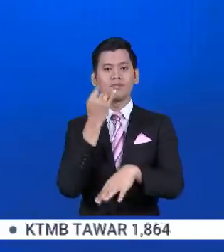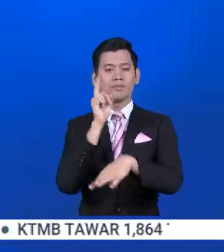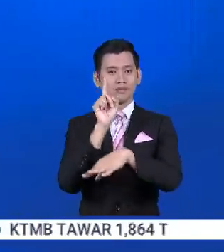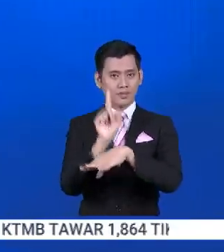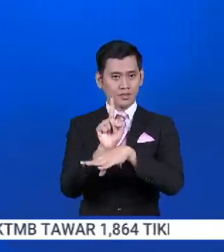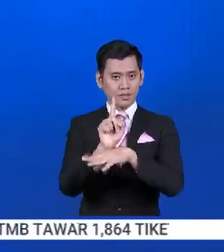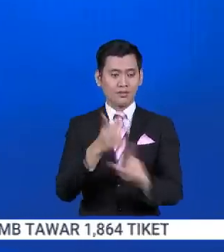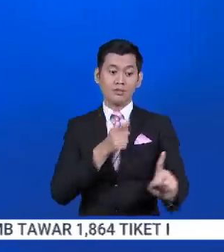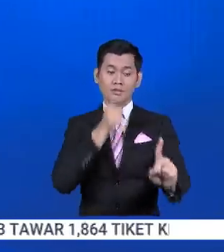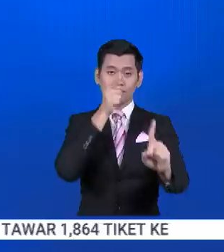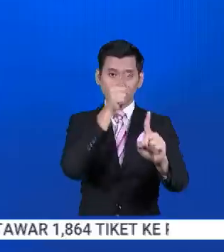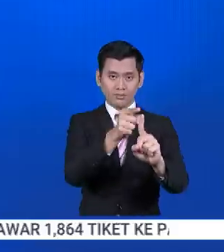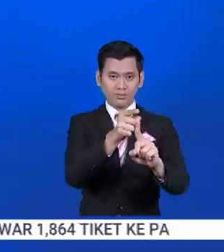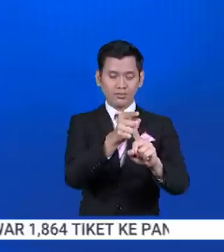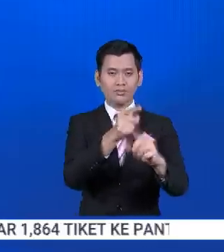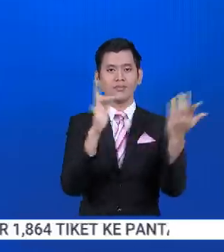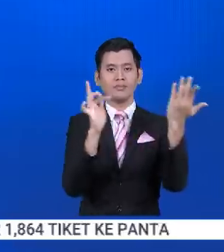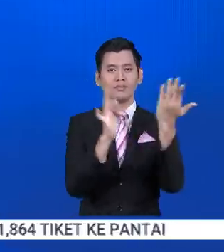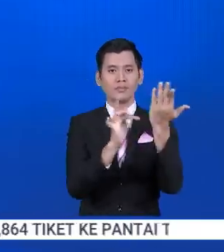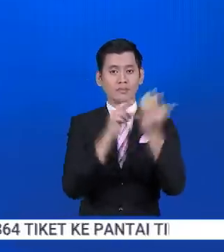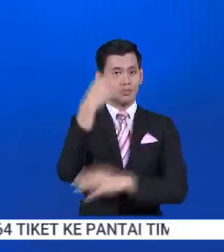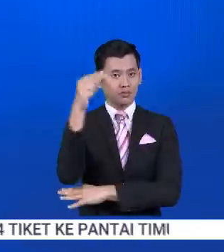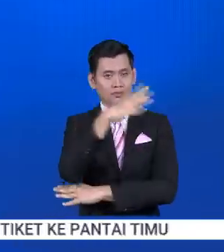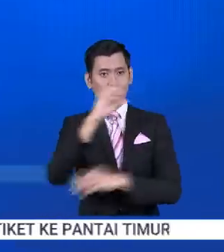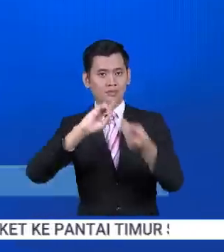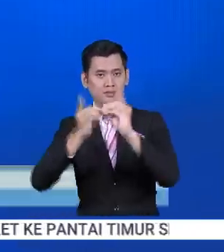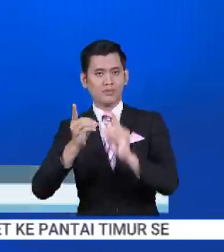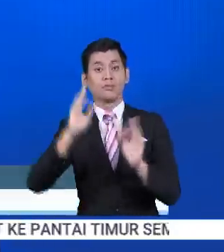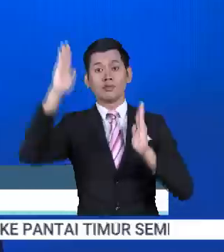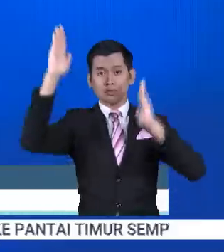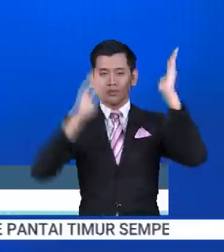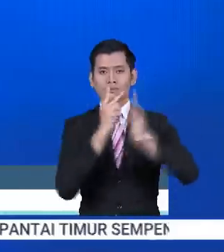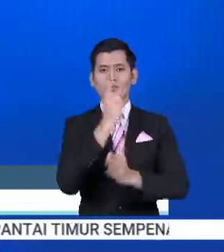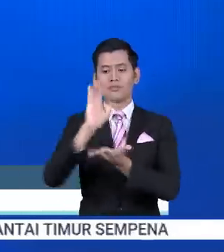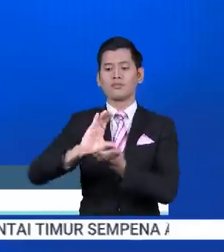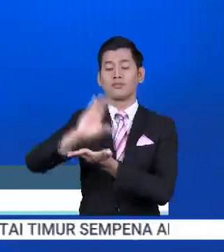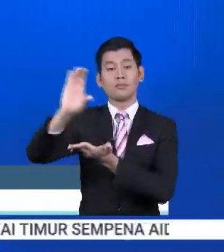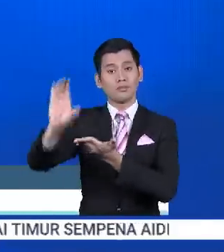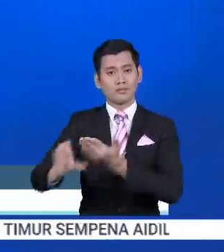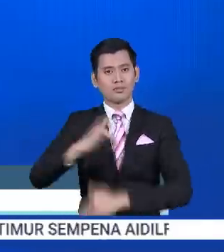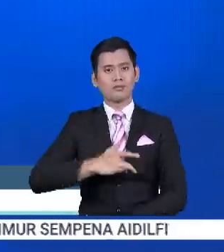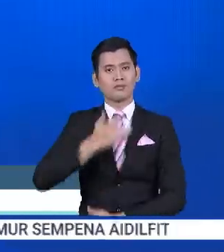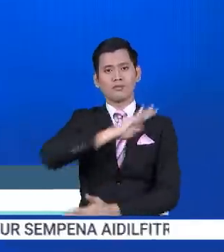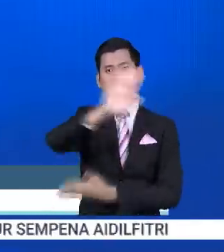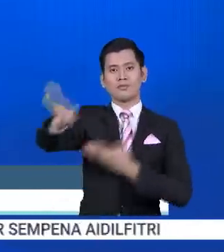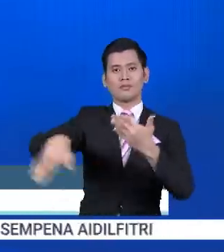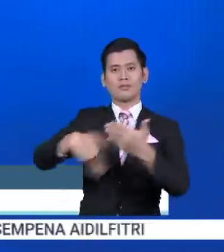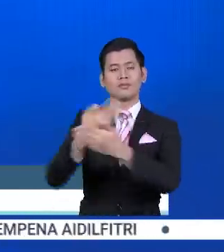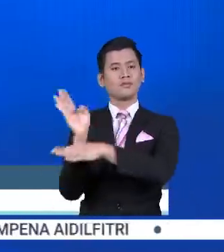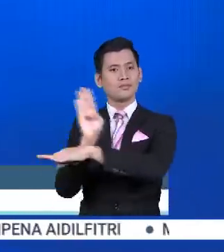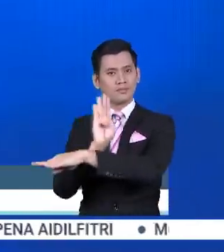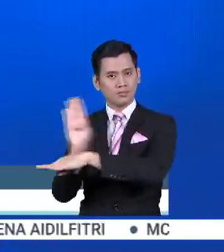teknologi hijau dan ekonomi digital, dan Malaysia akan pastikan kesan limpahan pelaburan turut dirasai seluruh ekosistem